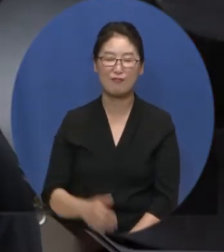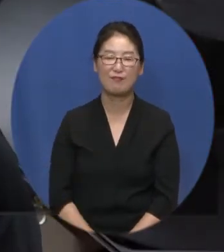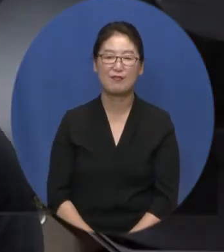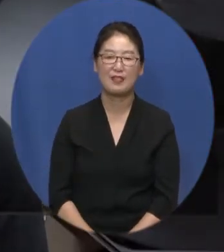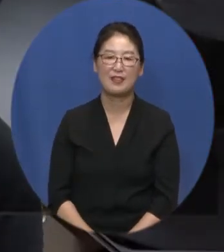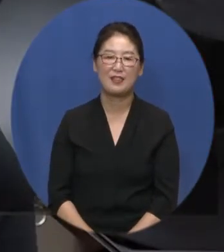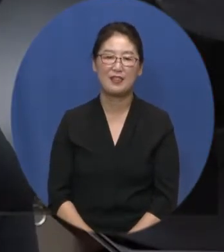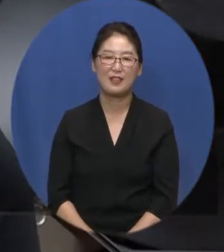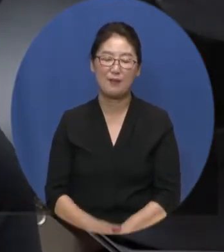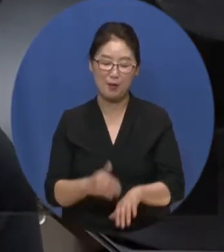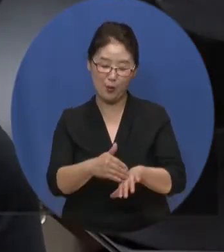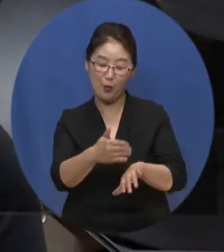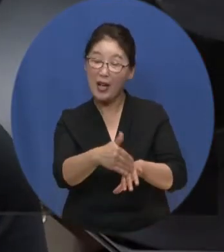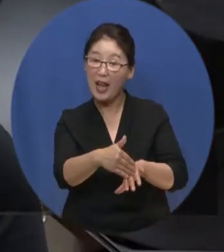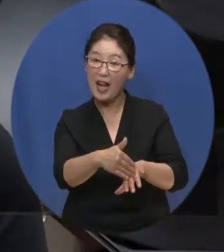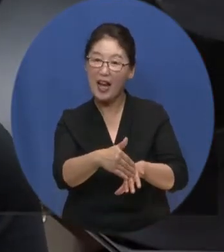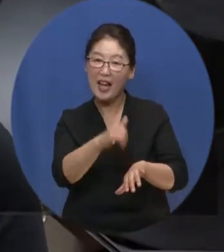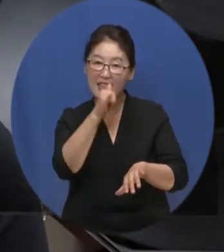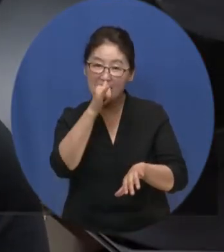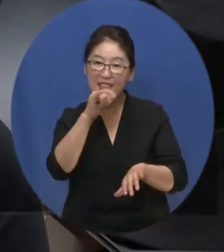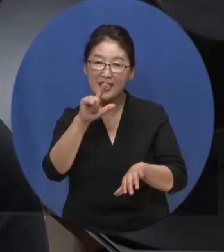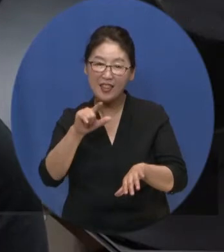있을 때나 없을 때나